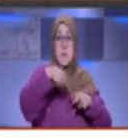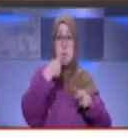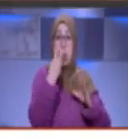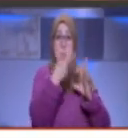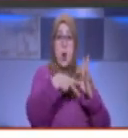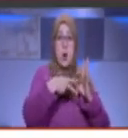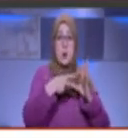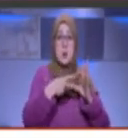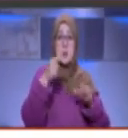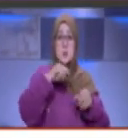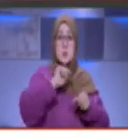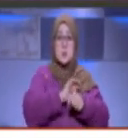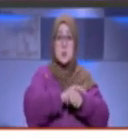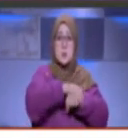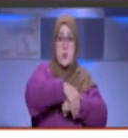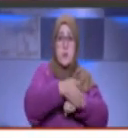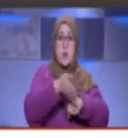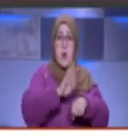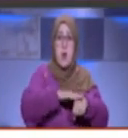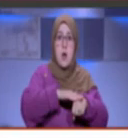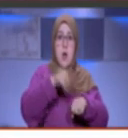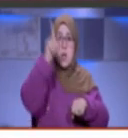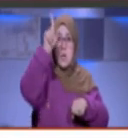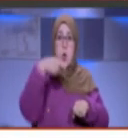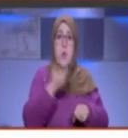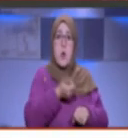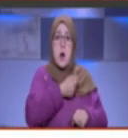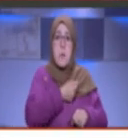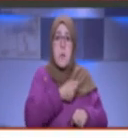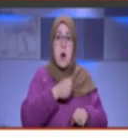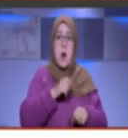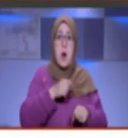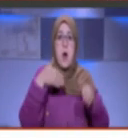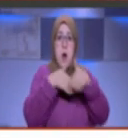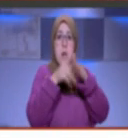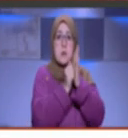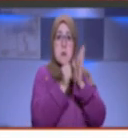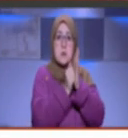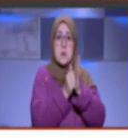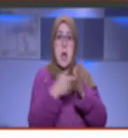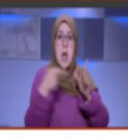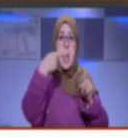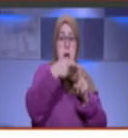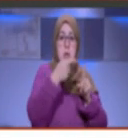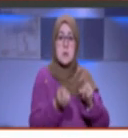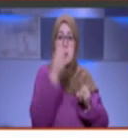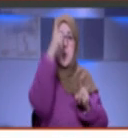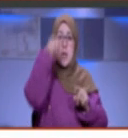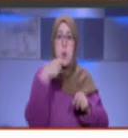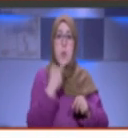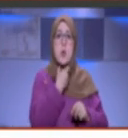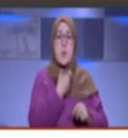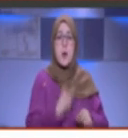الأربعاء حظرا على تحركات السكان حتى صباح يوم الجمعة.